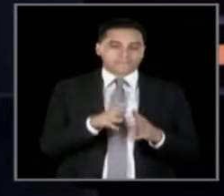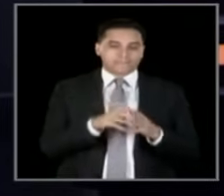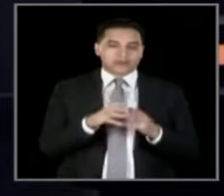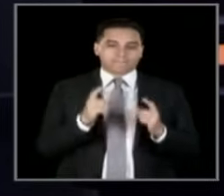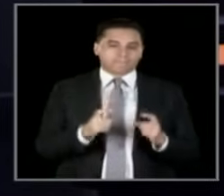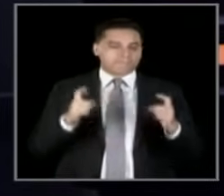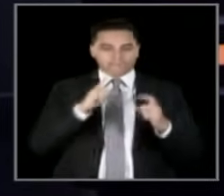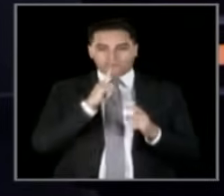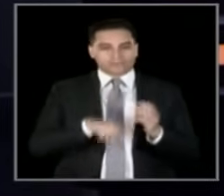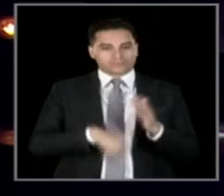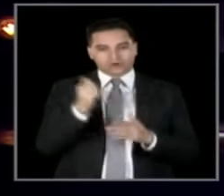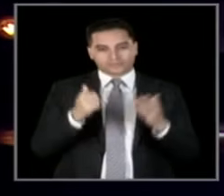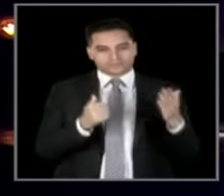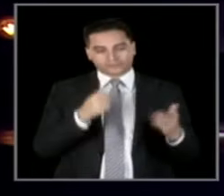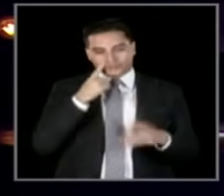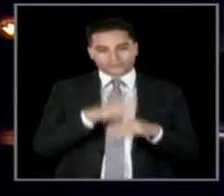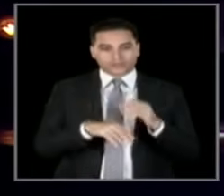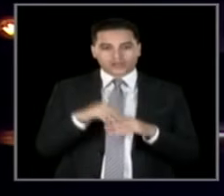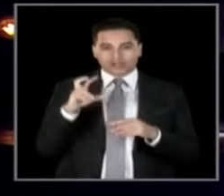المباراة اتحسمت